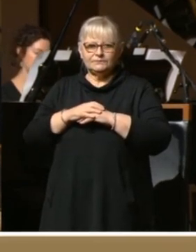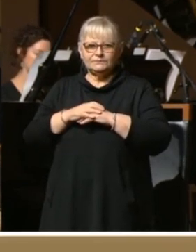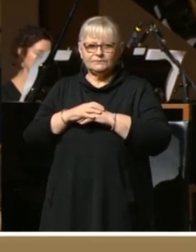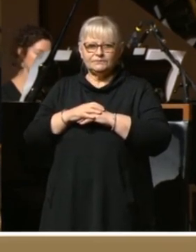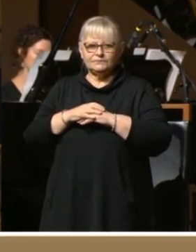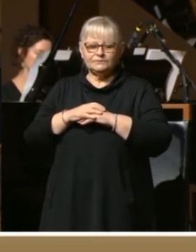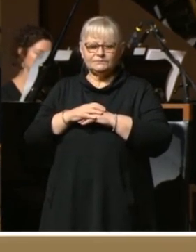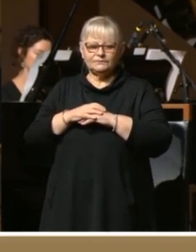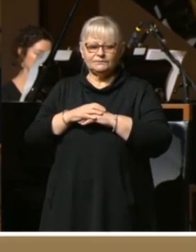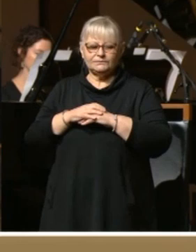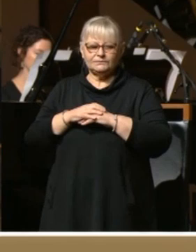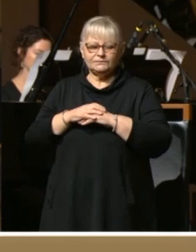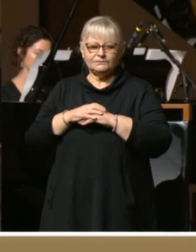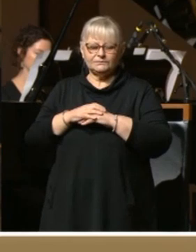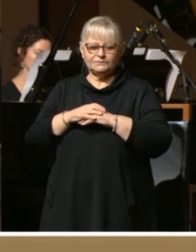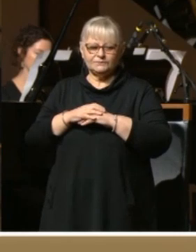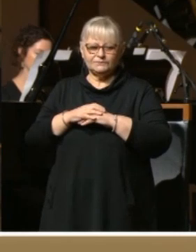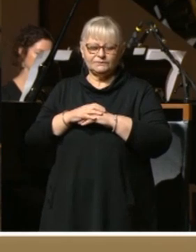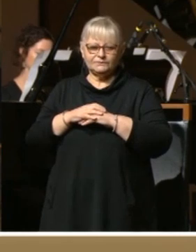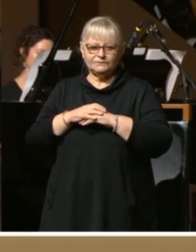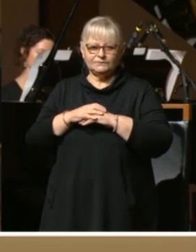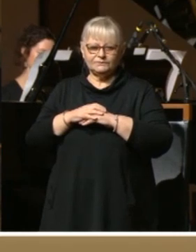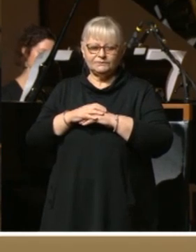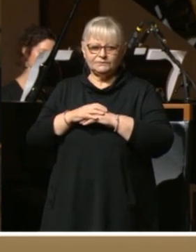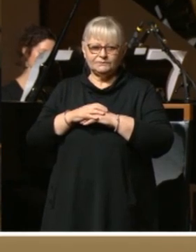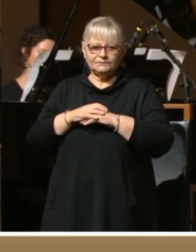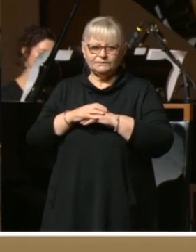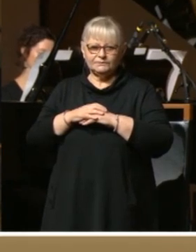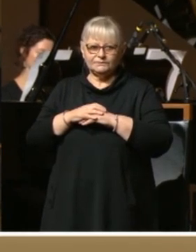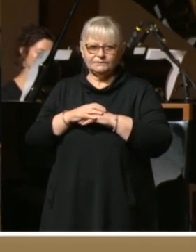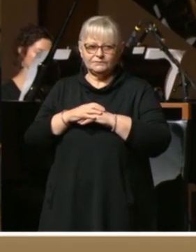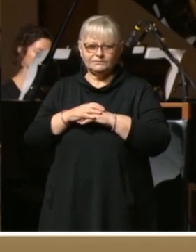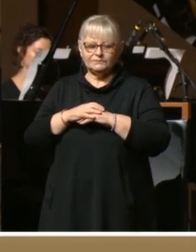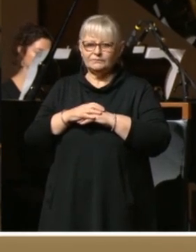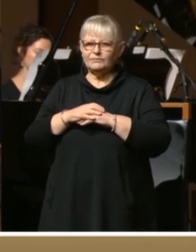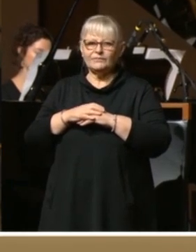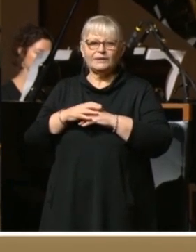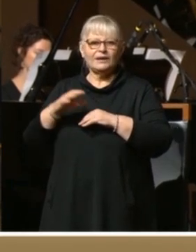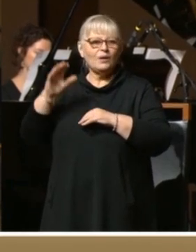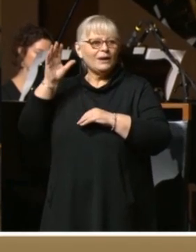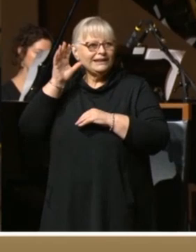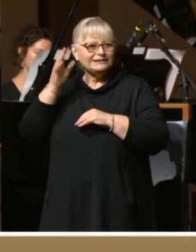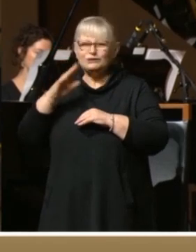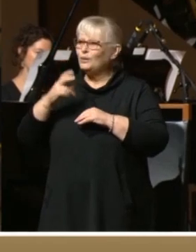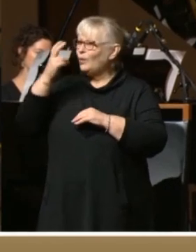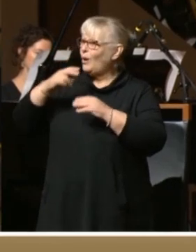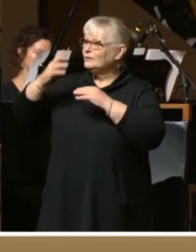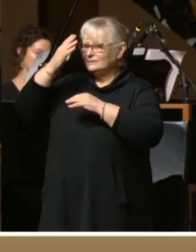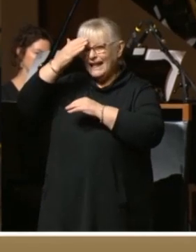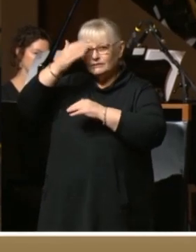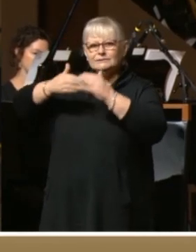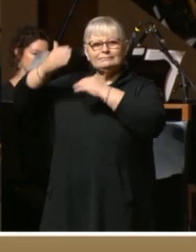Balagi, Bangubu, Guingulila, Dumbali, now Murwai, Marambu. We listen to our old people, our ancestors, our